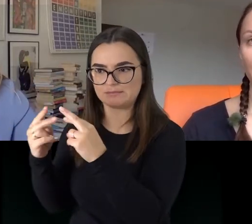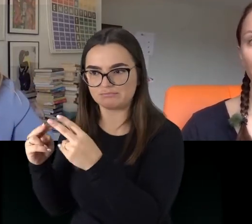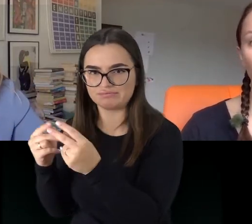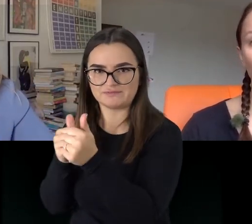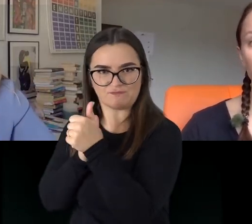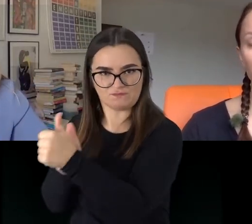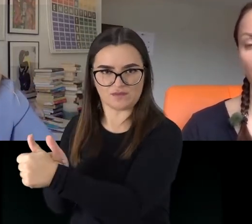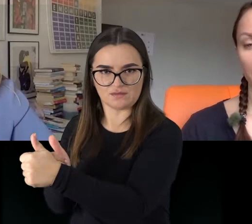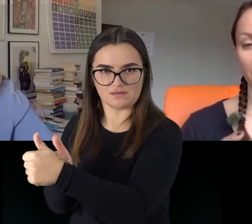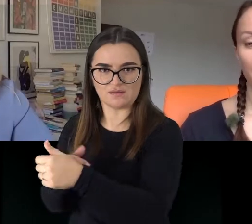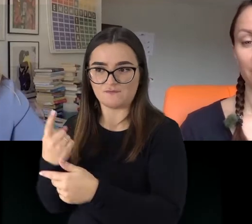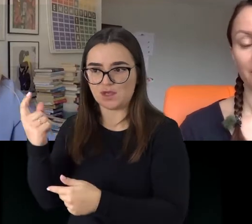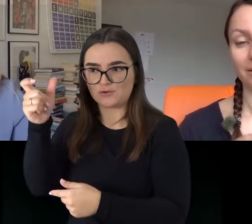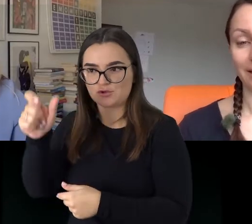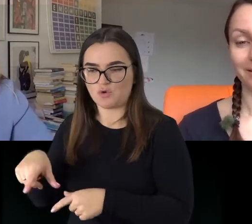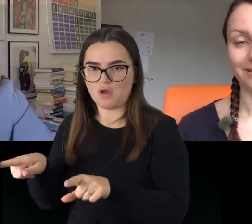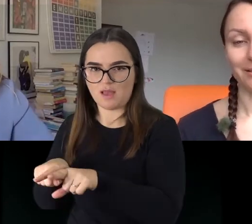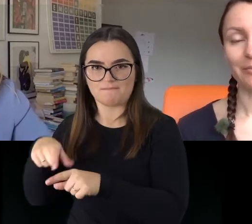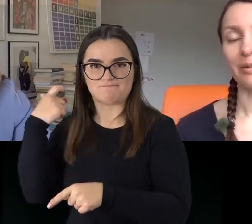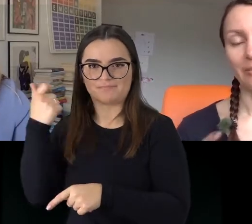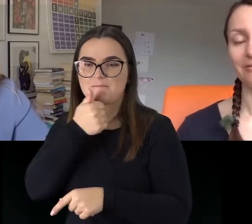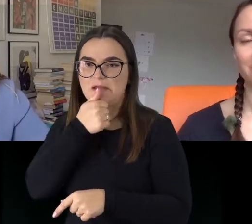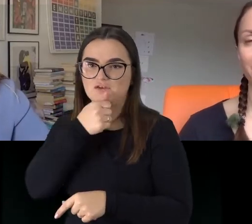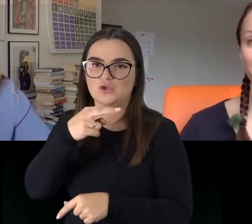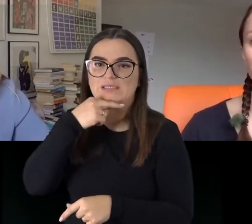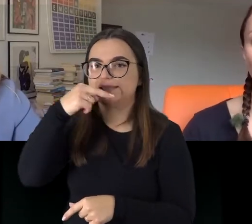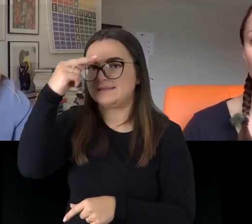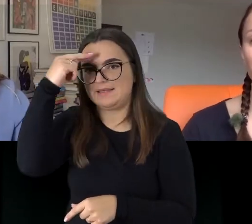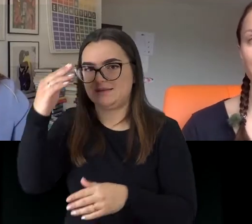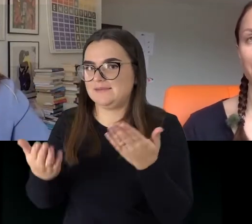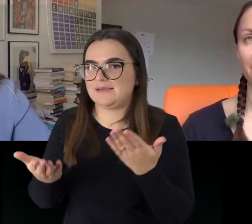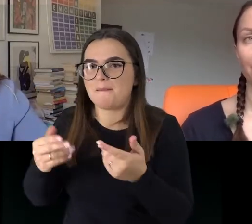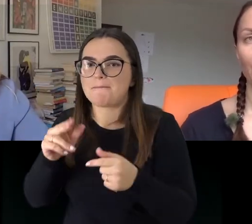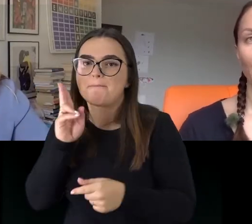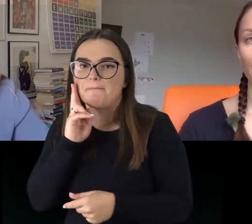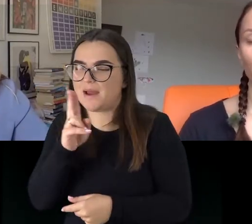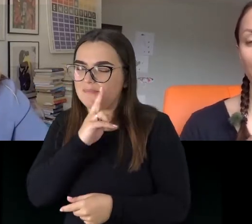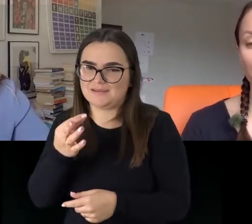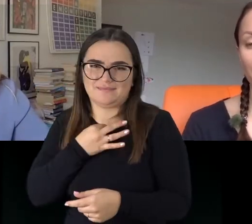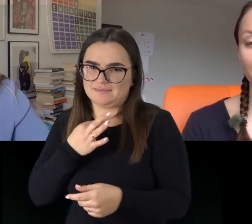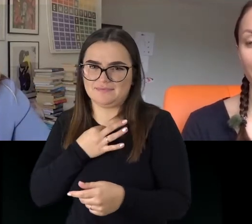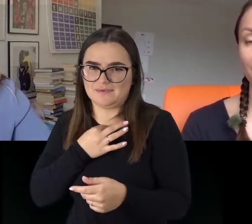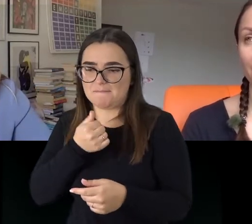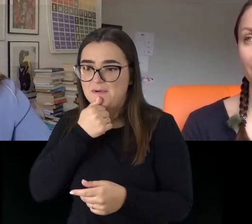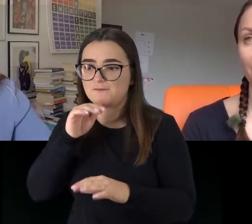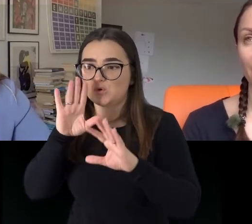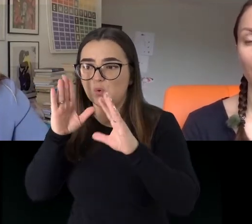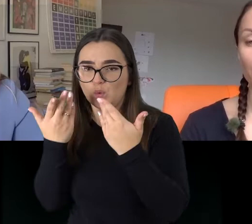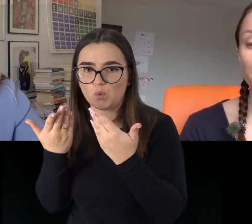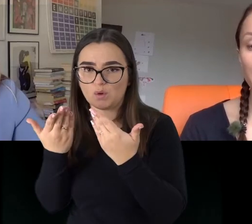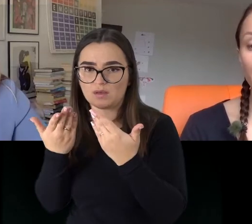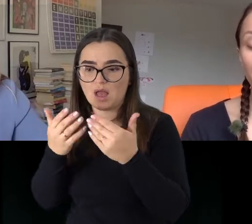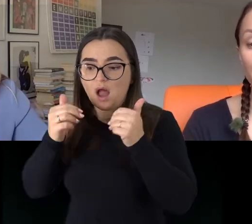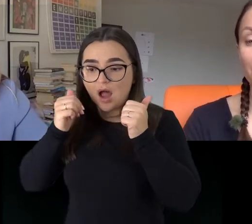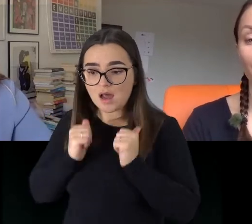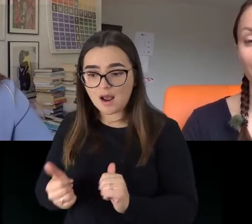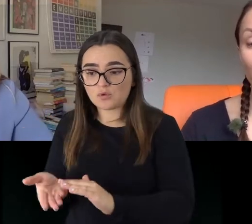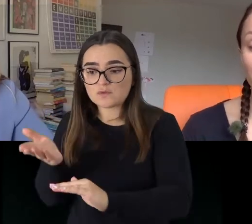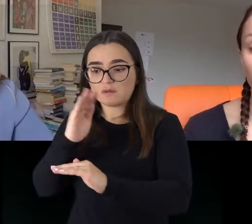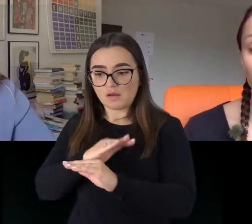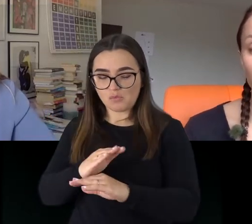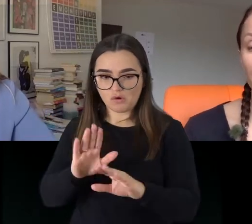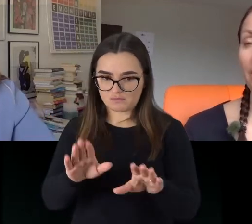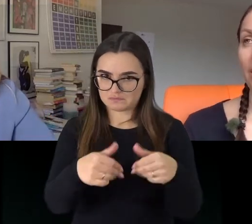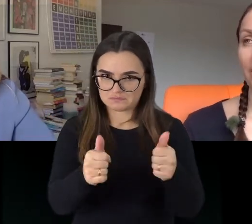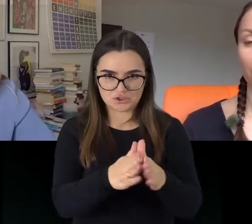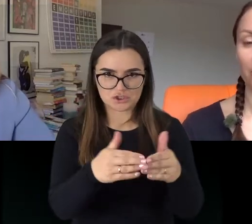gali būti, tarkim, tai tėtis arba mama, visiškai nesvarbu, kažkas tai Jeigu grįžta ramus į šeimą, tai šeimoje